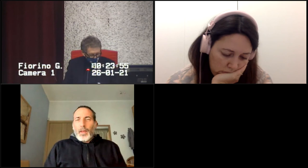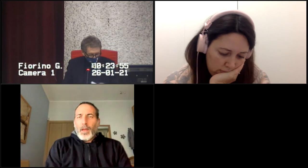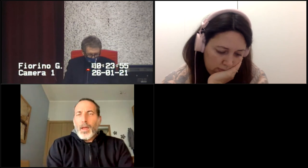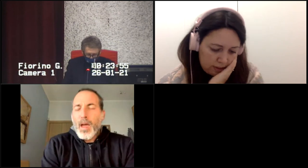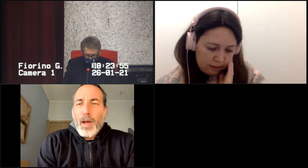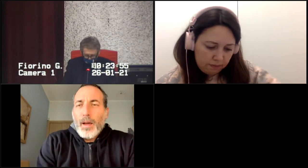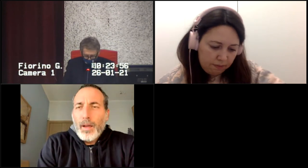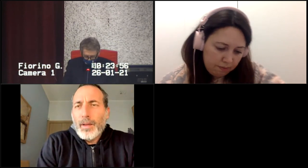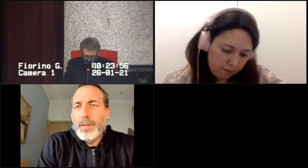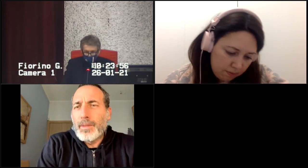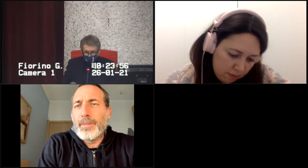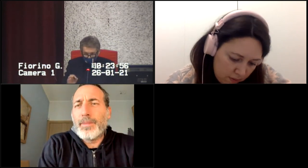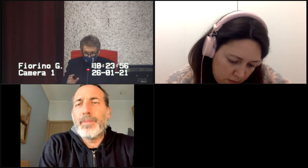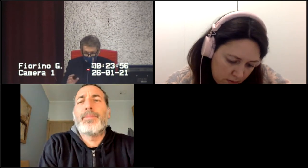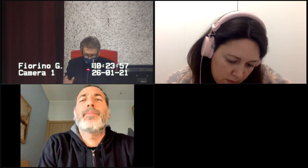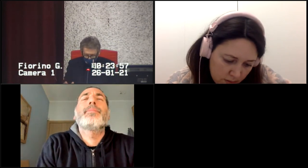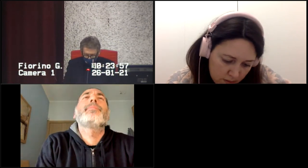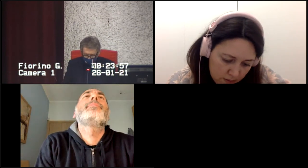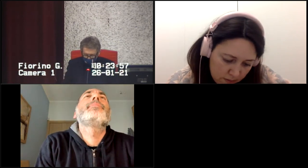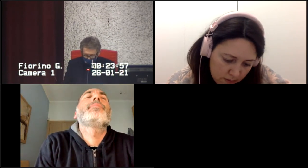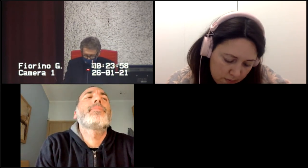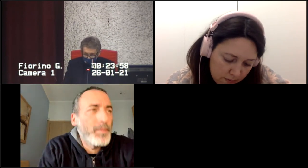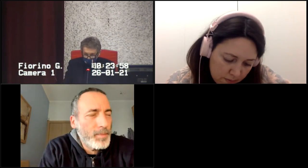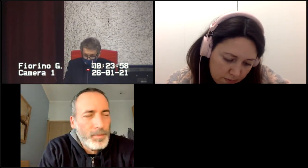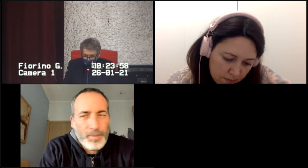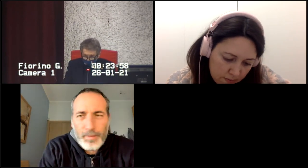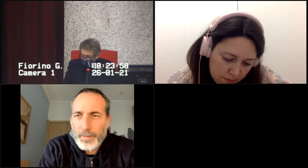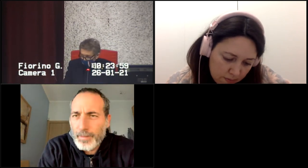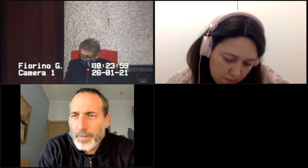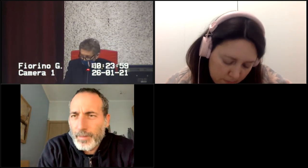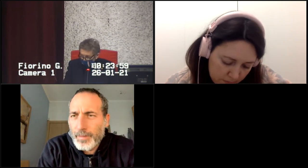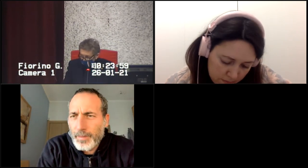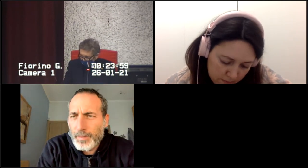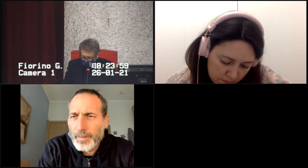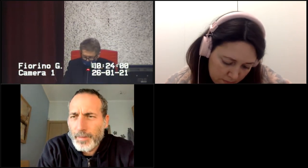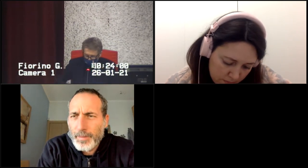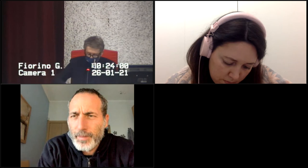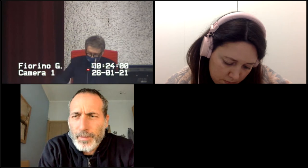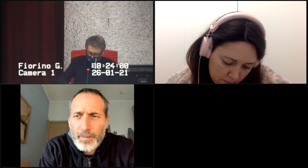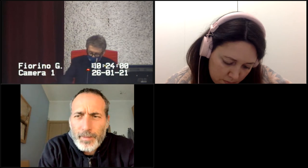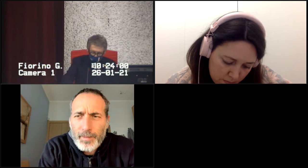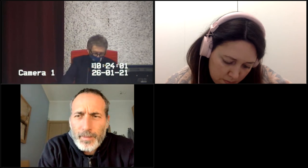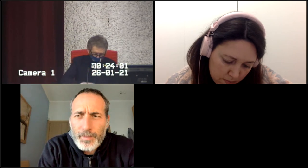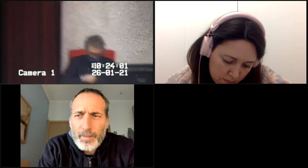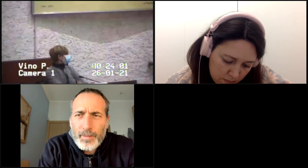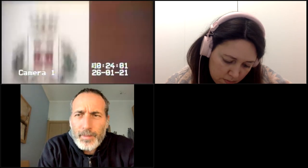sereni. Lista civica giovani sestesi. Consigliere Vino ha facoltà di parola. Prego.